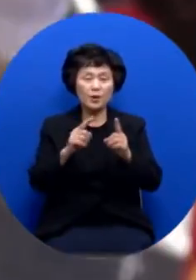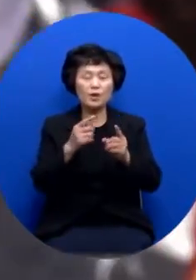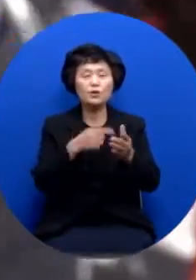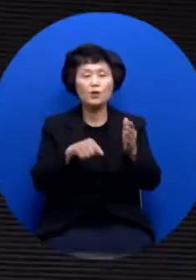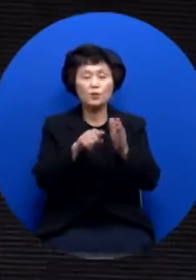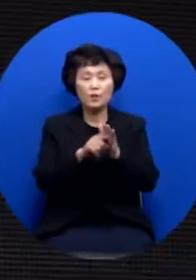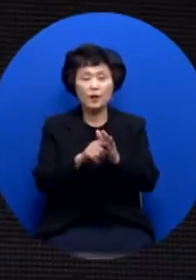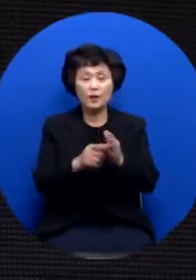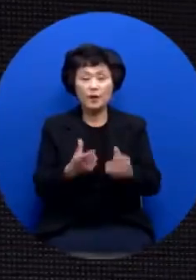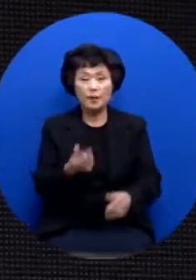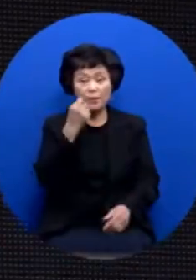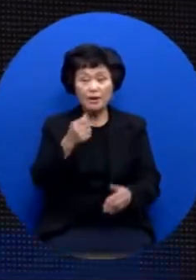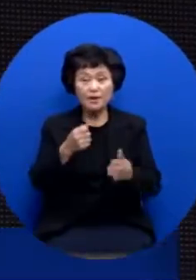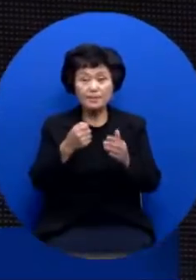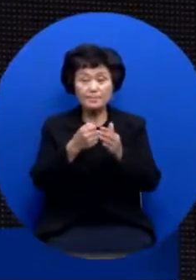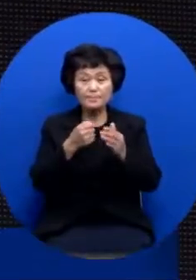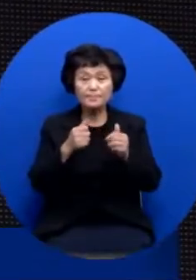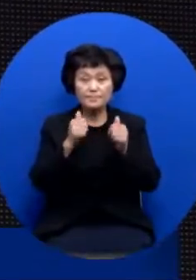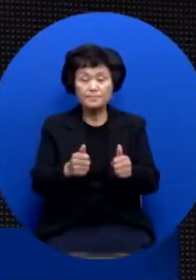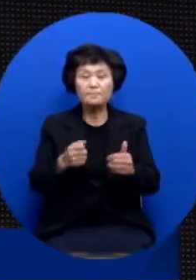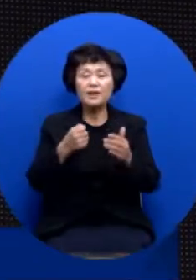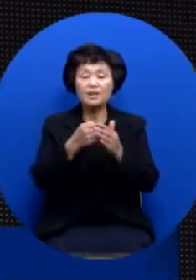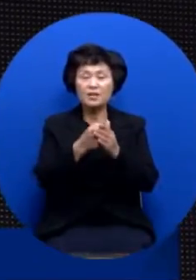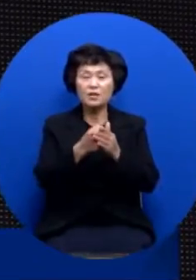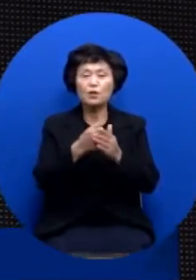건전한교회로거듭날수있도록판결을촉구했다.대법원이